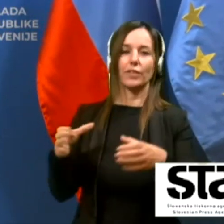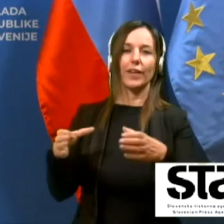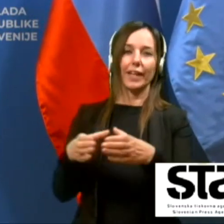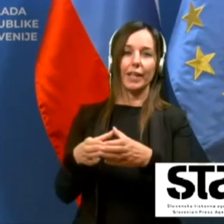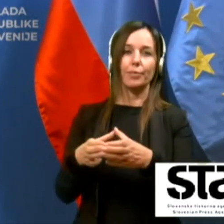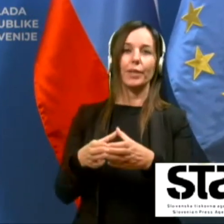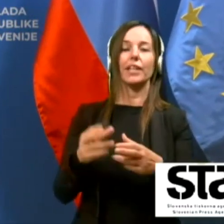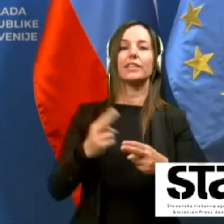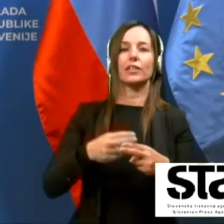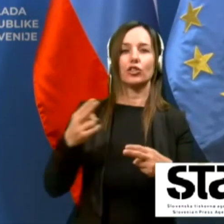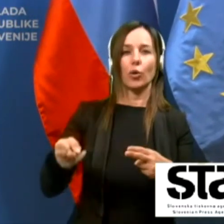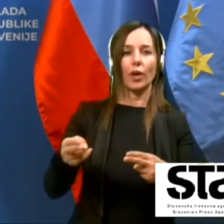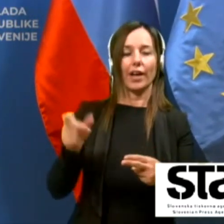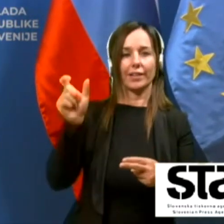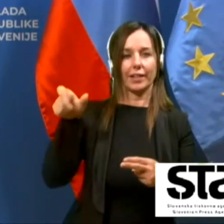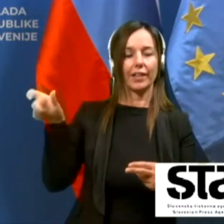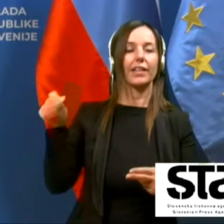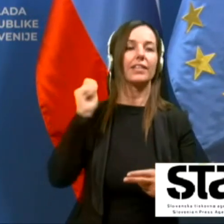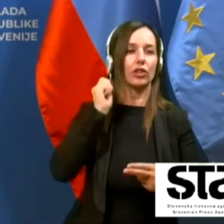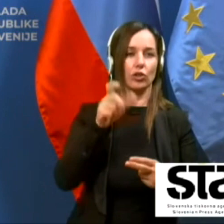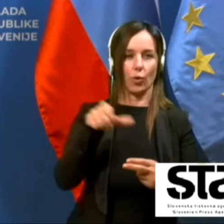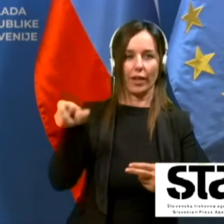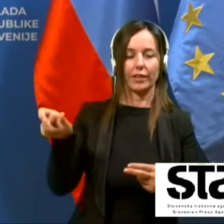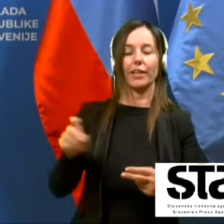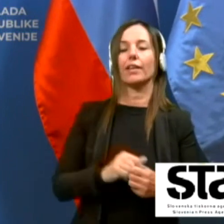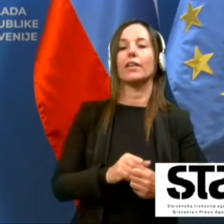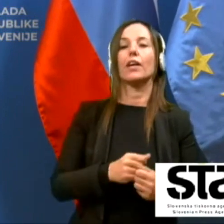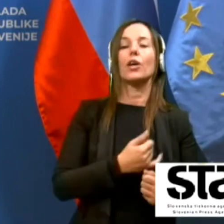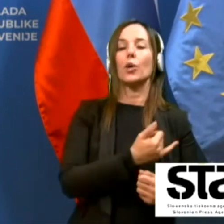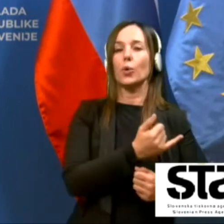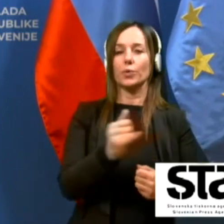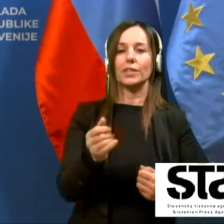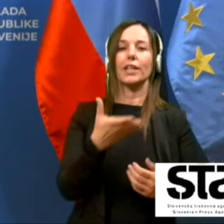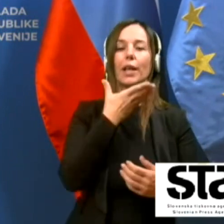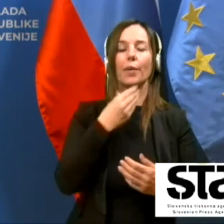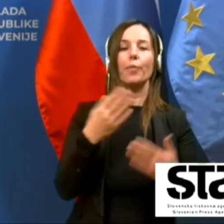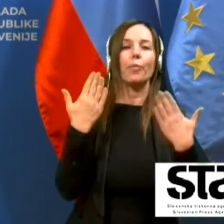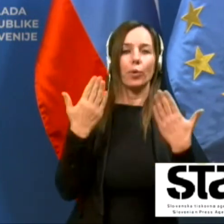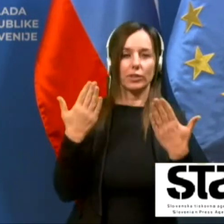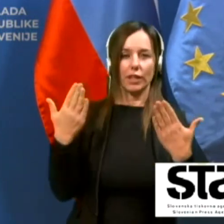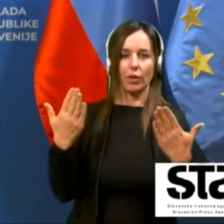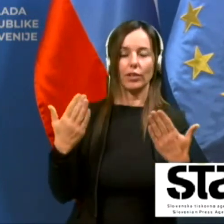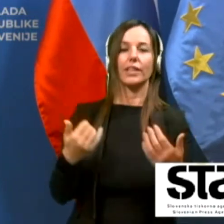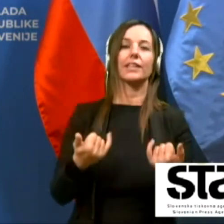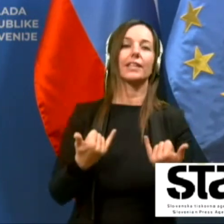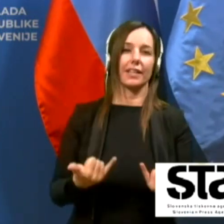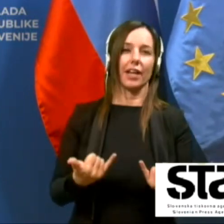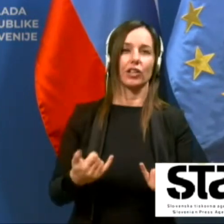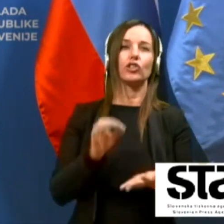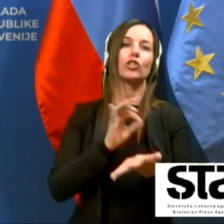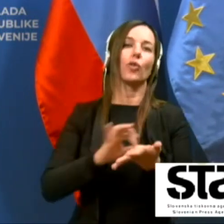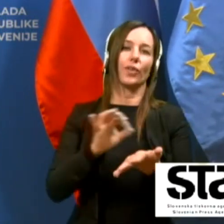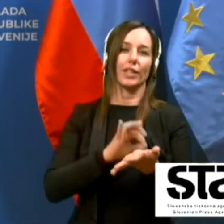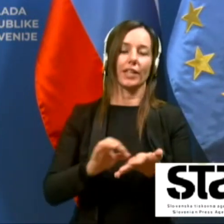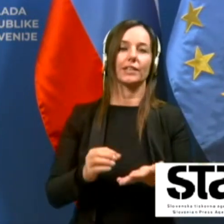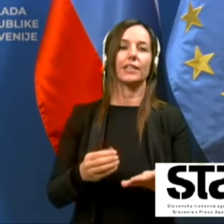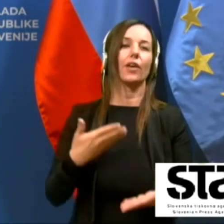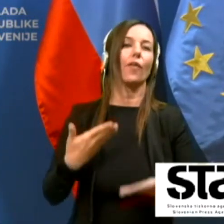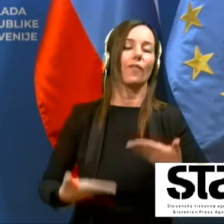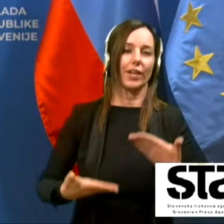državljanke in državljani, občanke in občani. Lepo pozdravljeni na današnji novinarski konferenci o